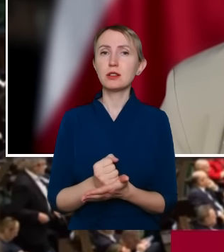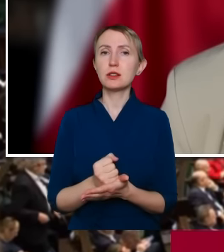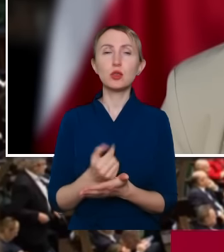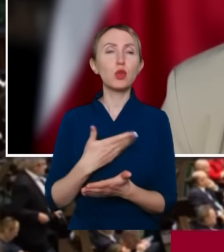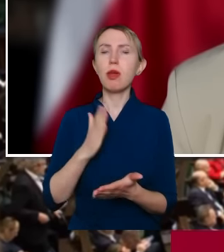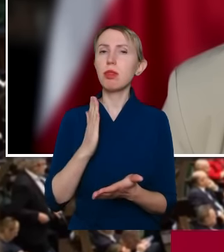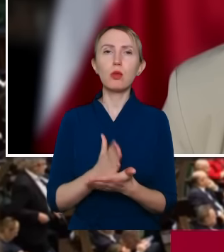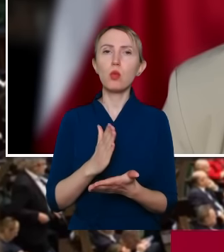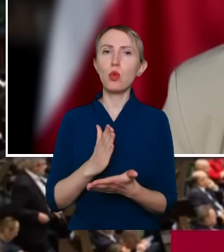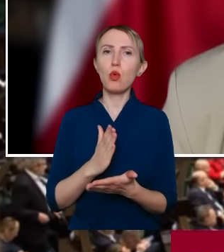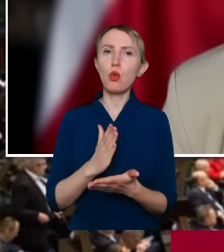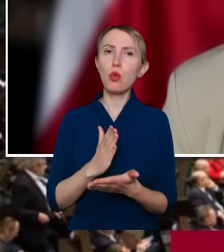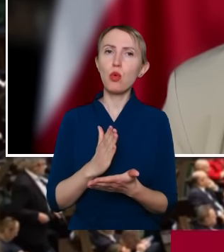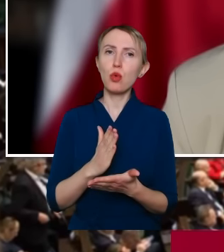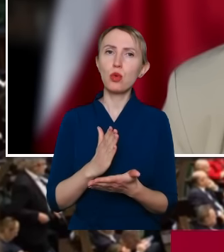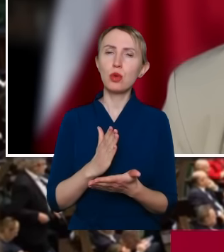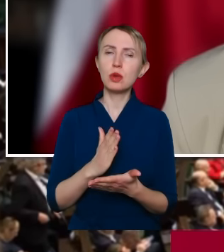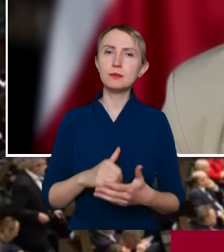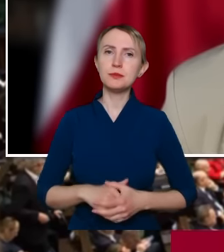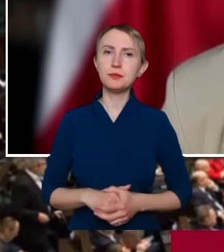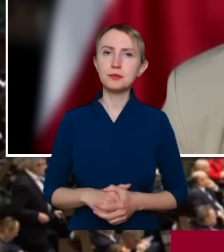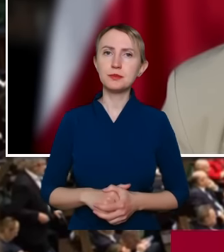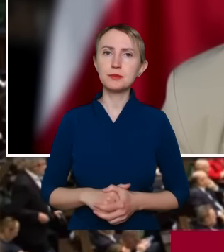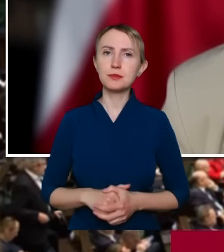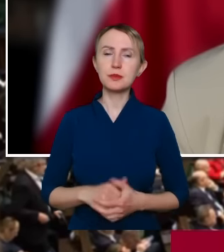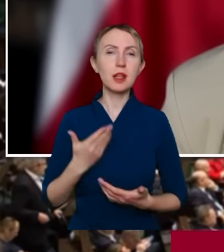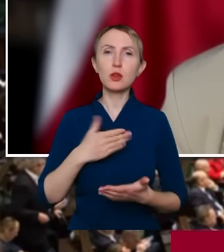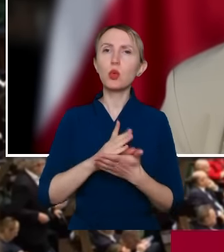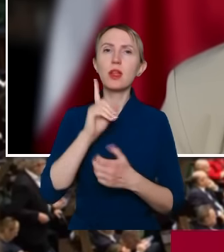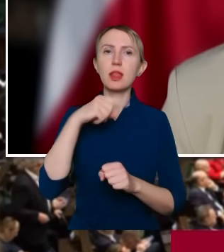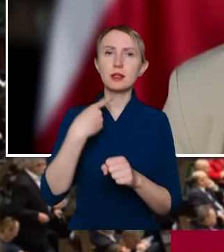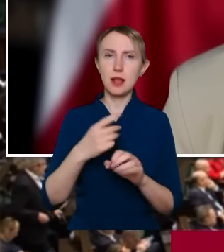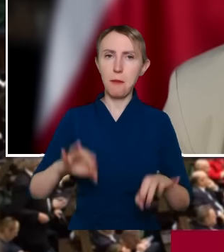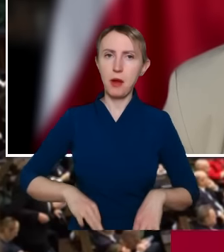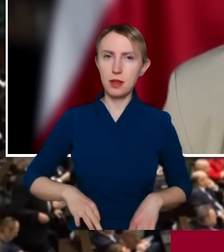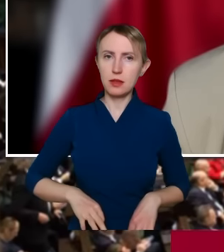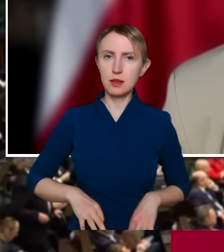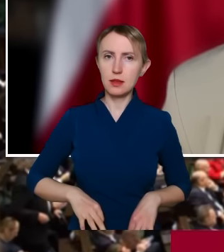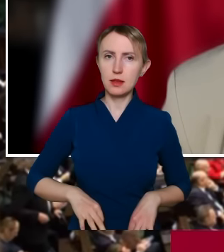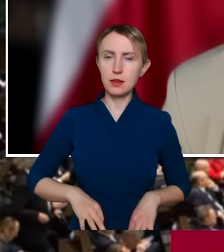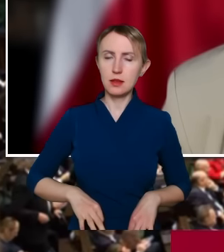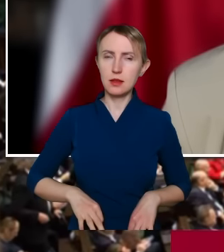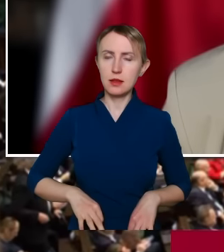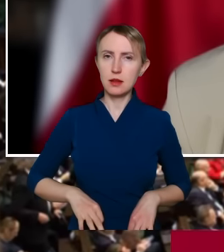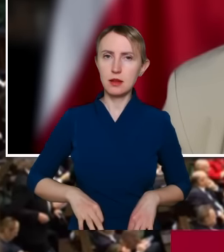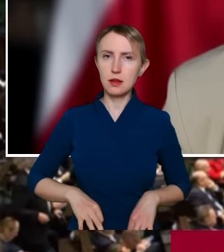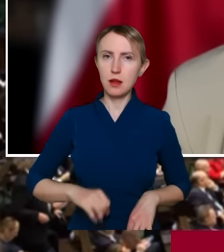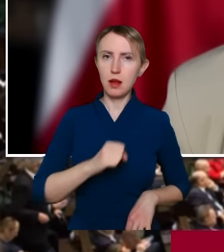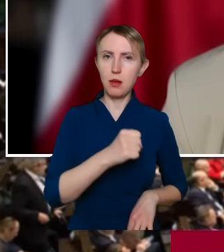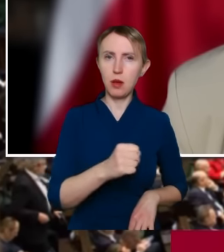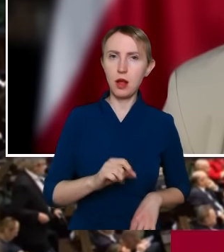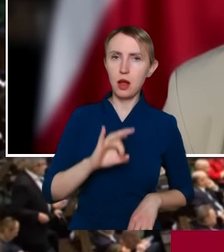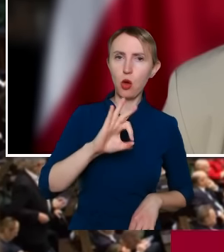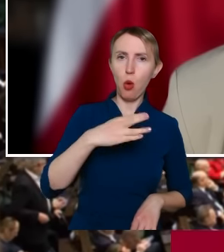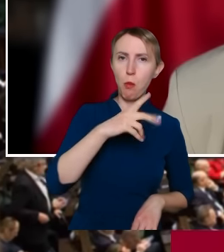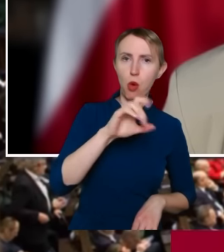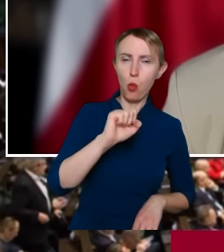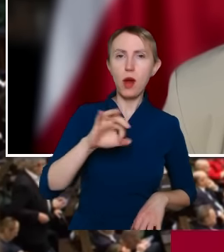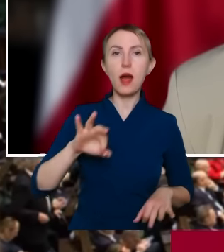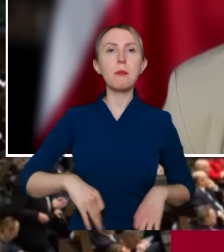się tym tą decyzją pana zarówno posła goły jak i pana